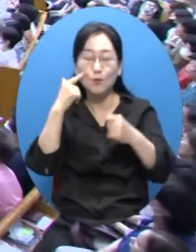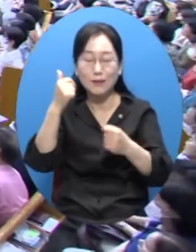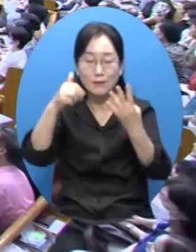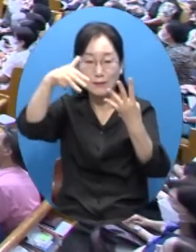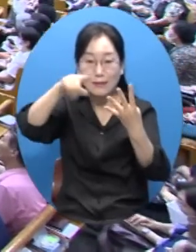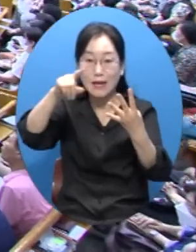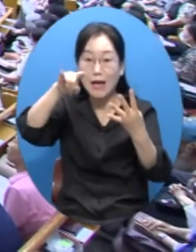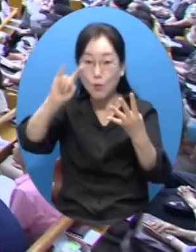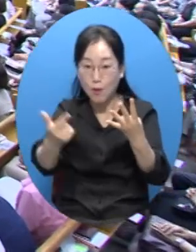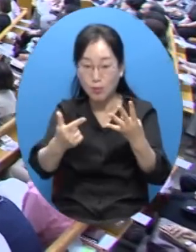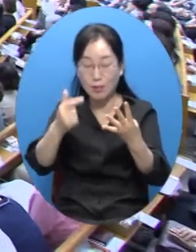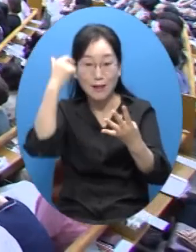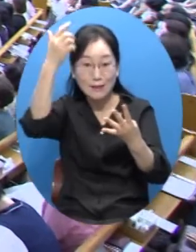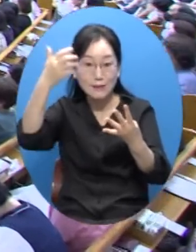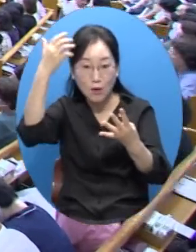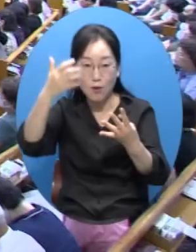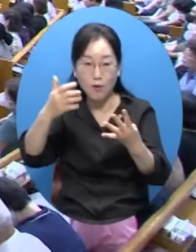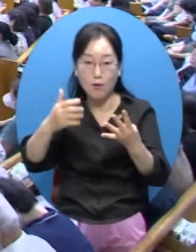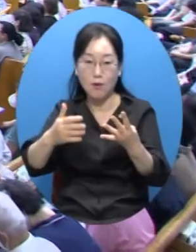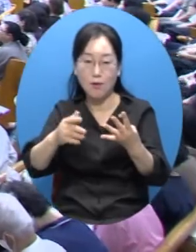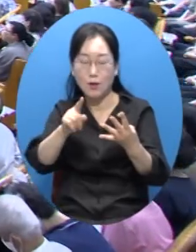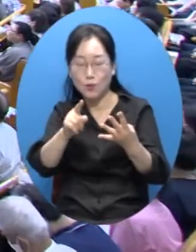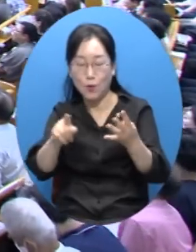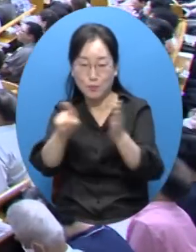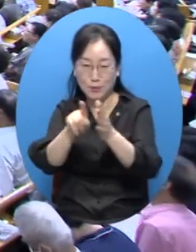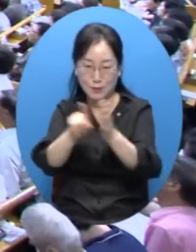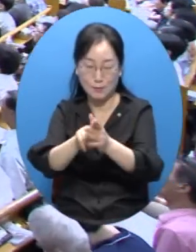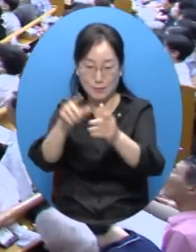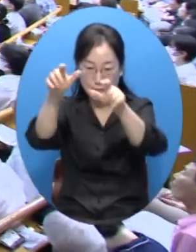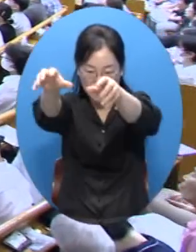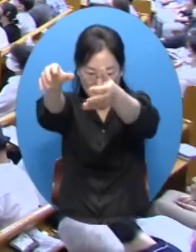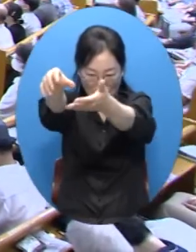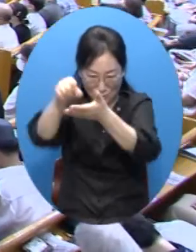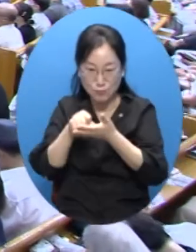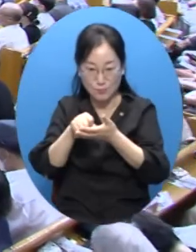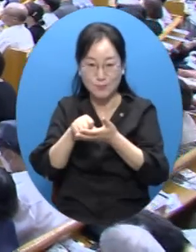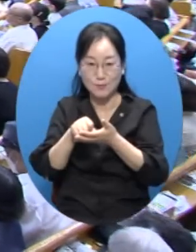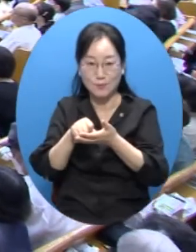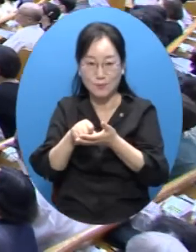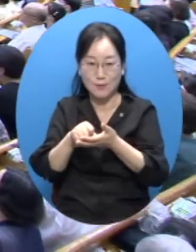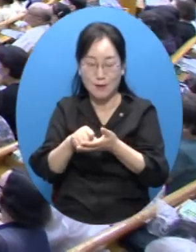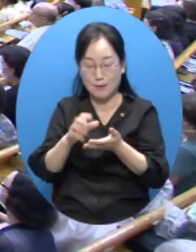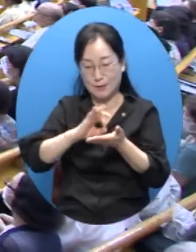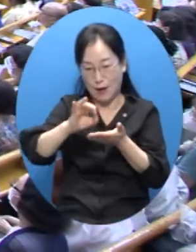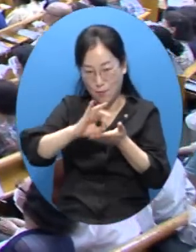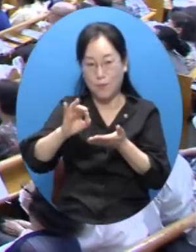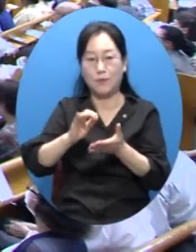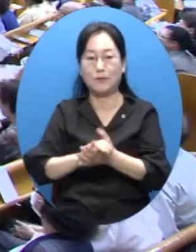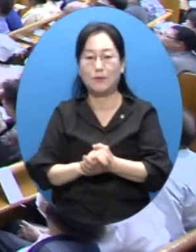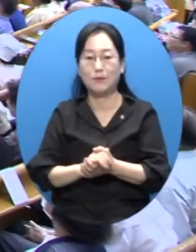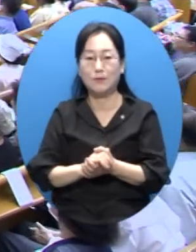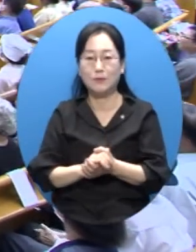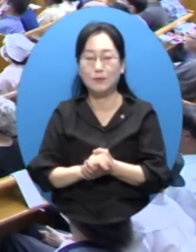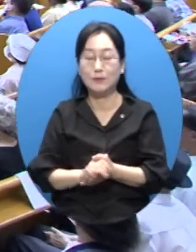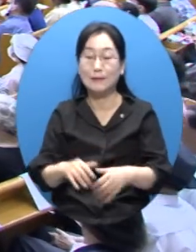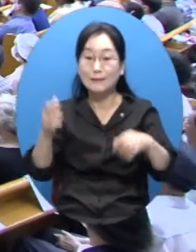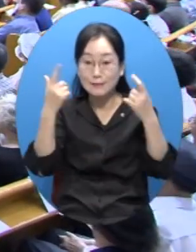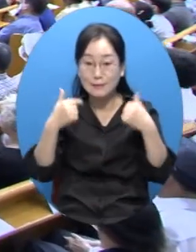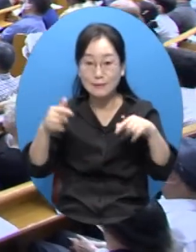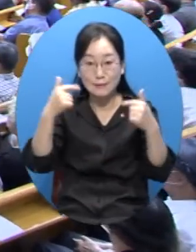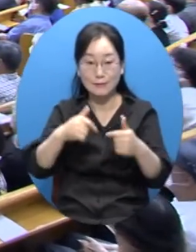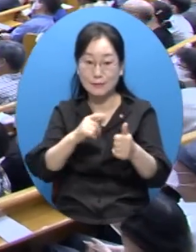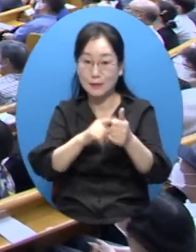영성, 사천의 믿음, 절대적인 믿음을 가진 믿음을 자신의 투명생활에 적극적으로 적용했습니다. 늘